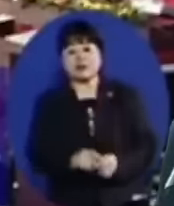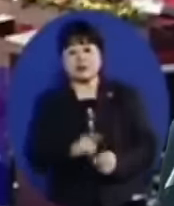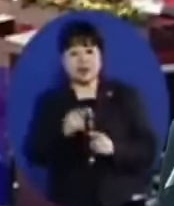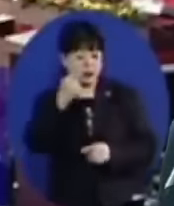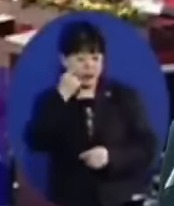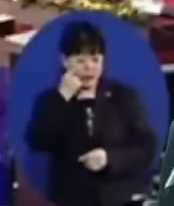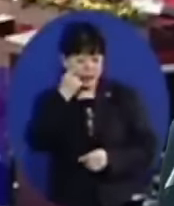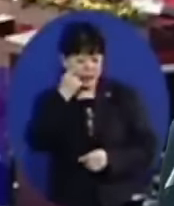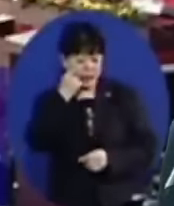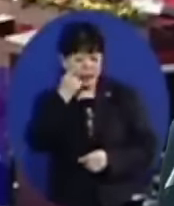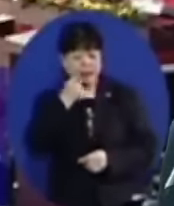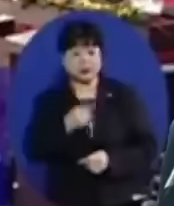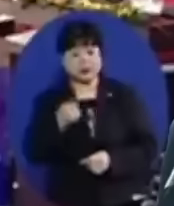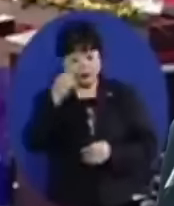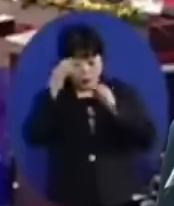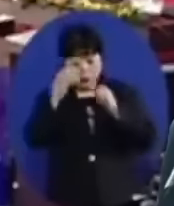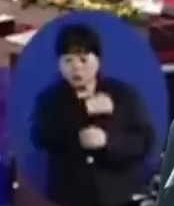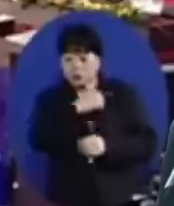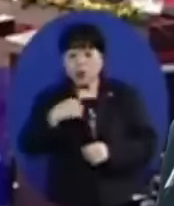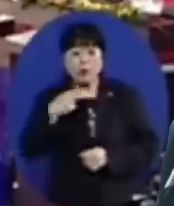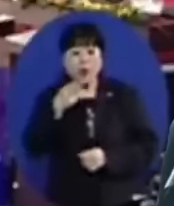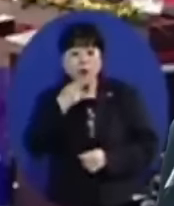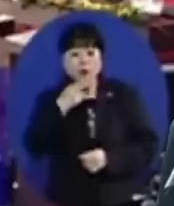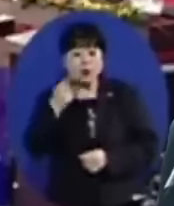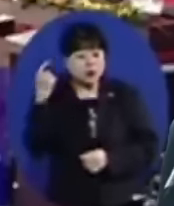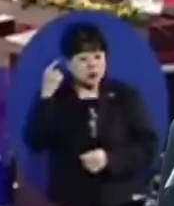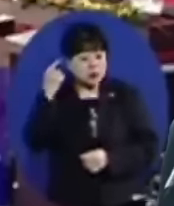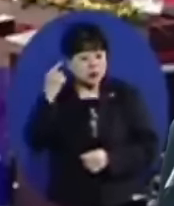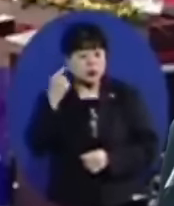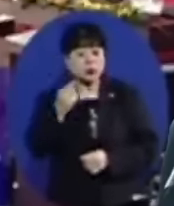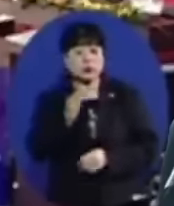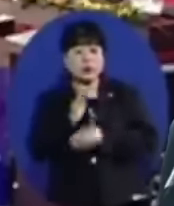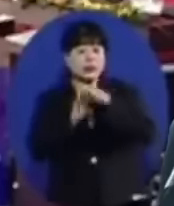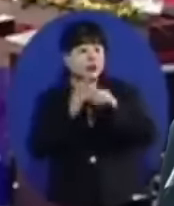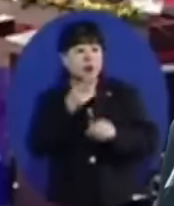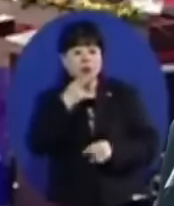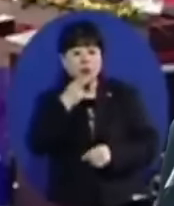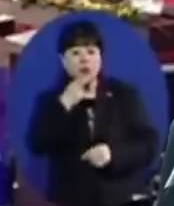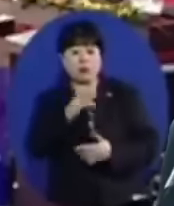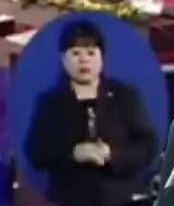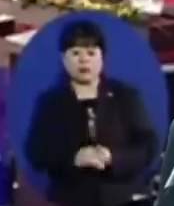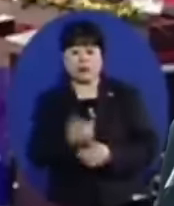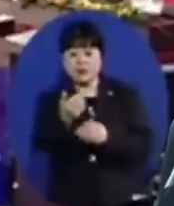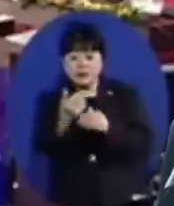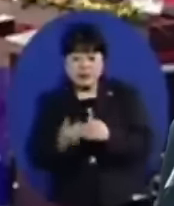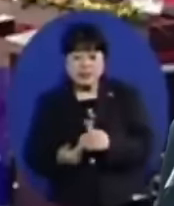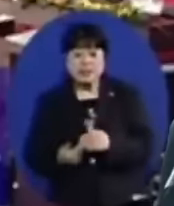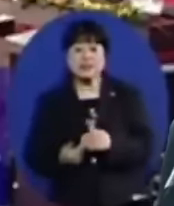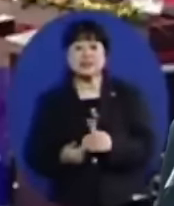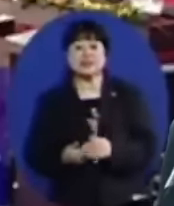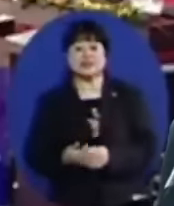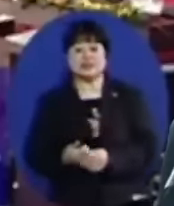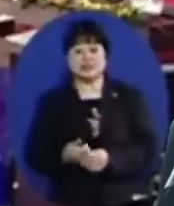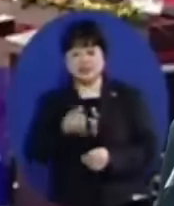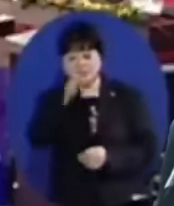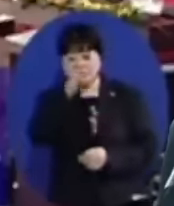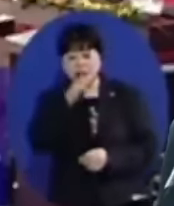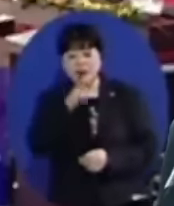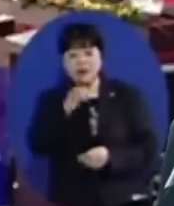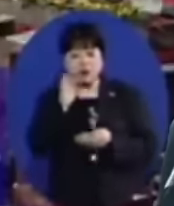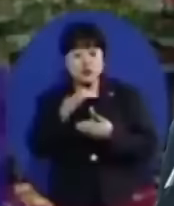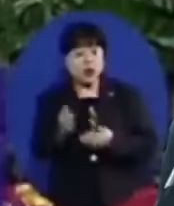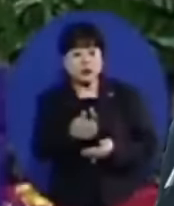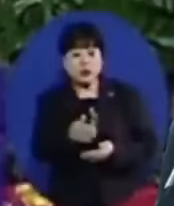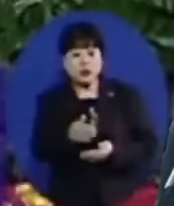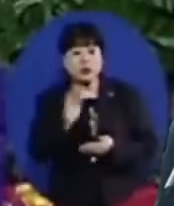없나니 눈은 보아도 조감이 없고 귀는 들어도 가득 차지 아니하니한도다. 이미 있던 것이 후에 다시 있겠고 이미 한 일을 후에